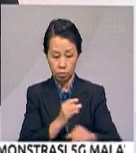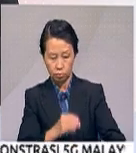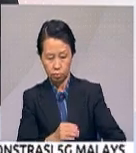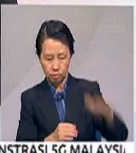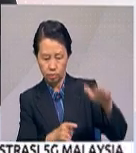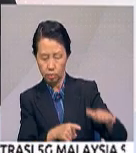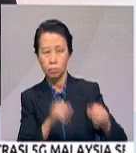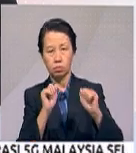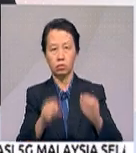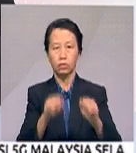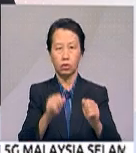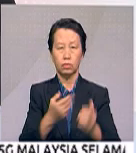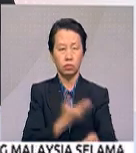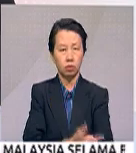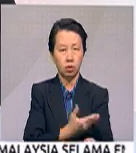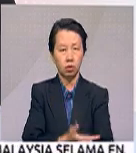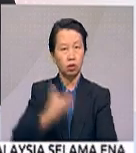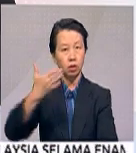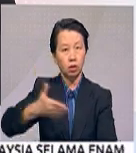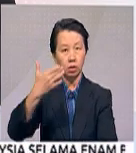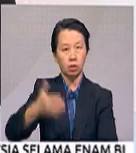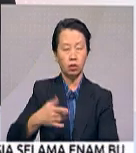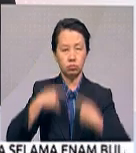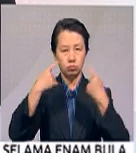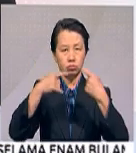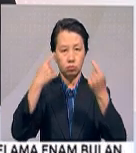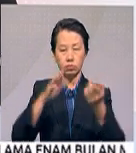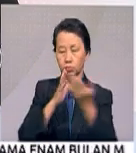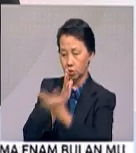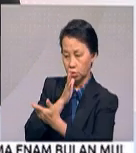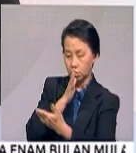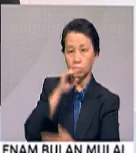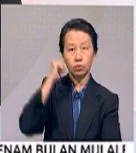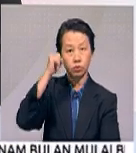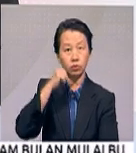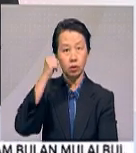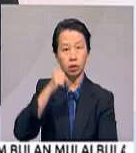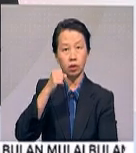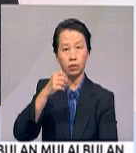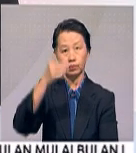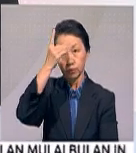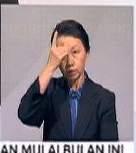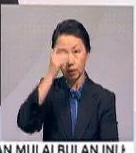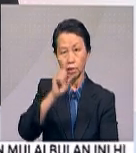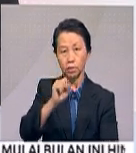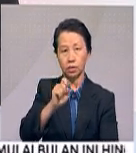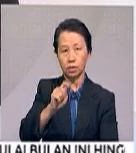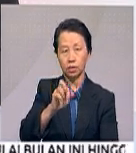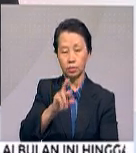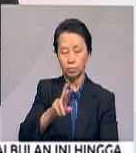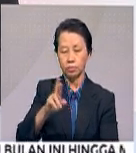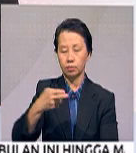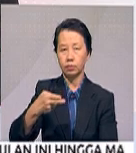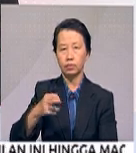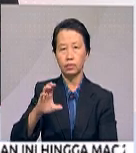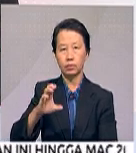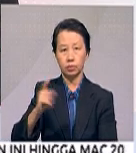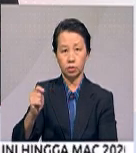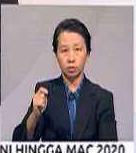dilihat berpotensi mewarisi sejarah kegemilangan ibu saudaranya, Datuk Seri Siti Nurhaliza.